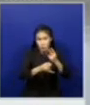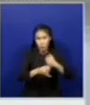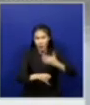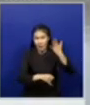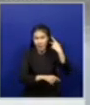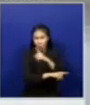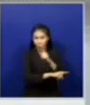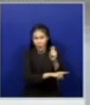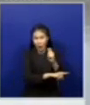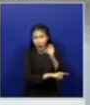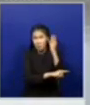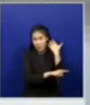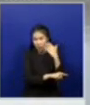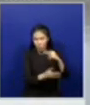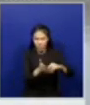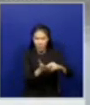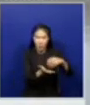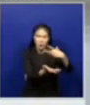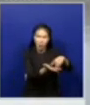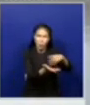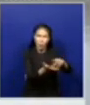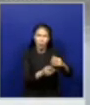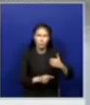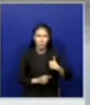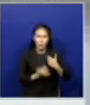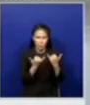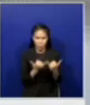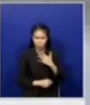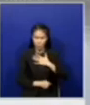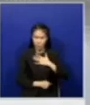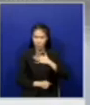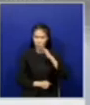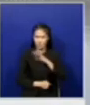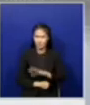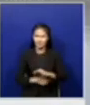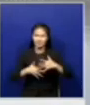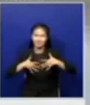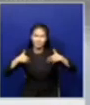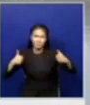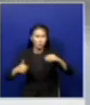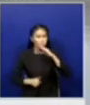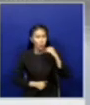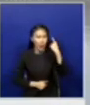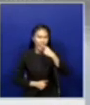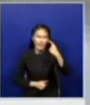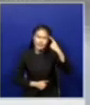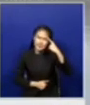ที่ผ่านมาผมก็ดีใจครับท่านประธานใครจะคิดก่อนคิดหลัง